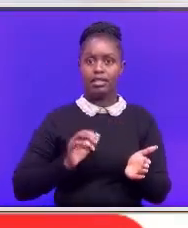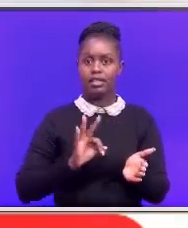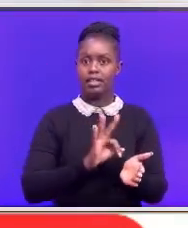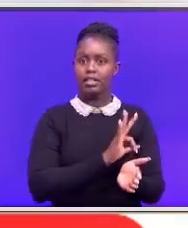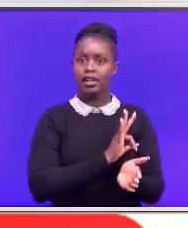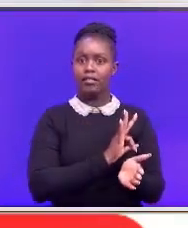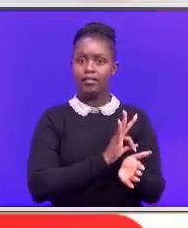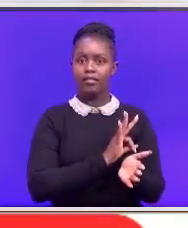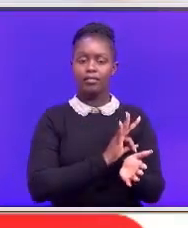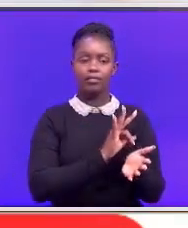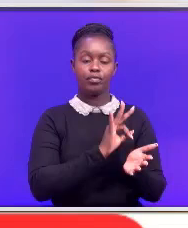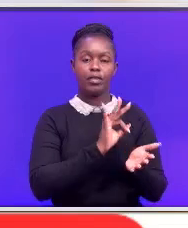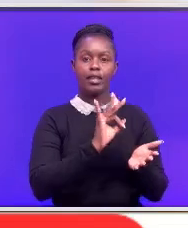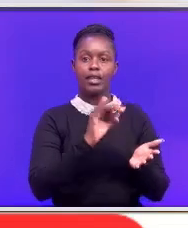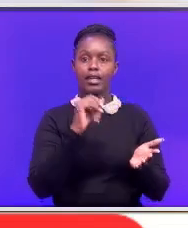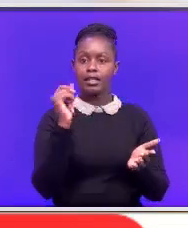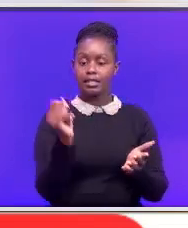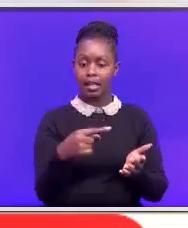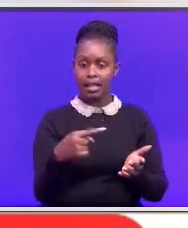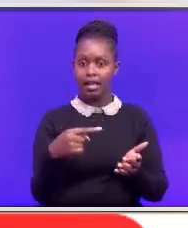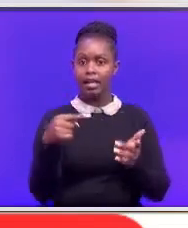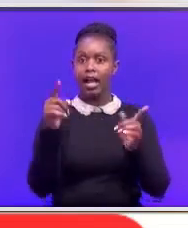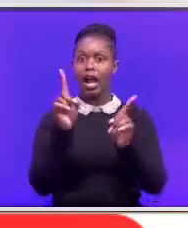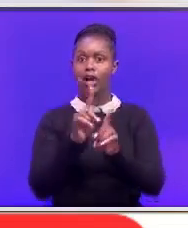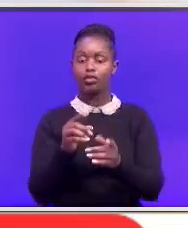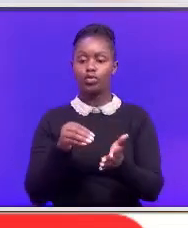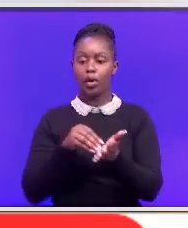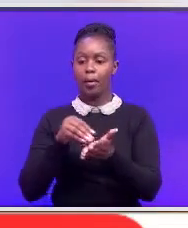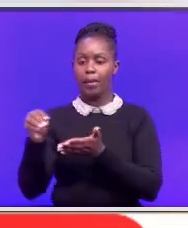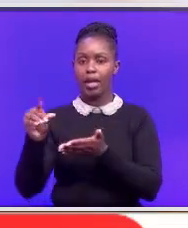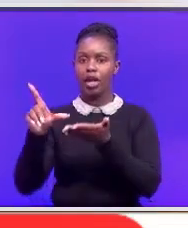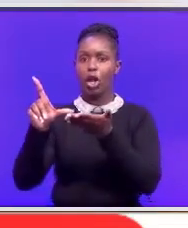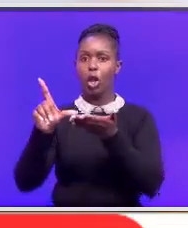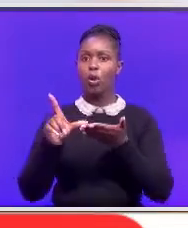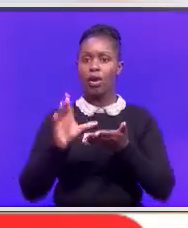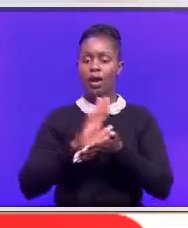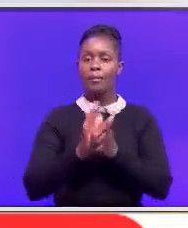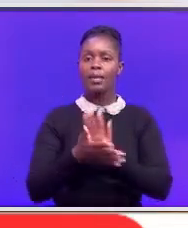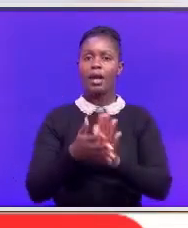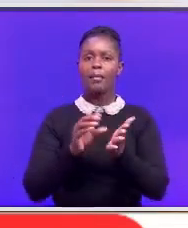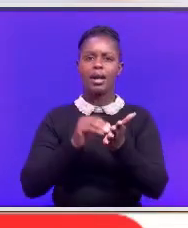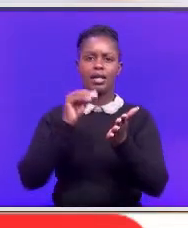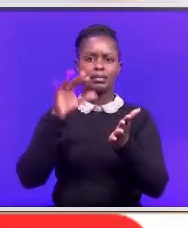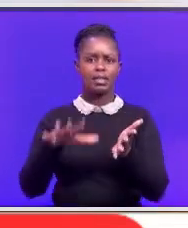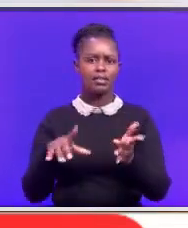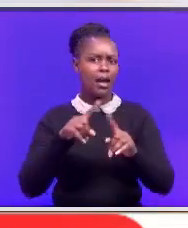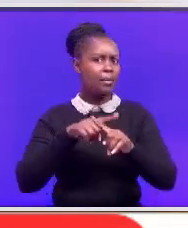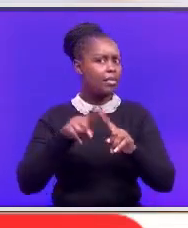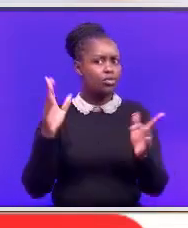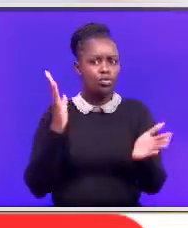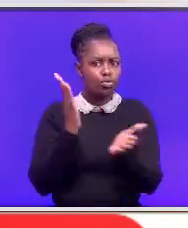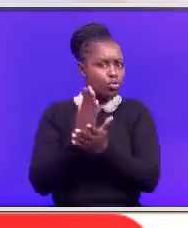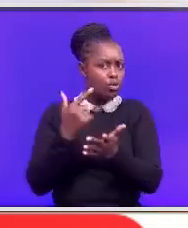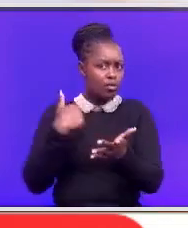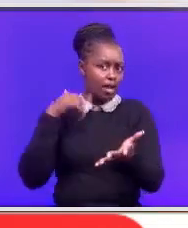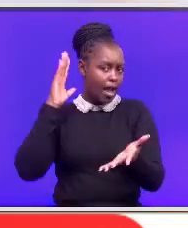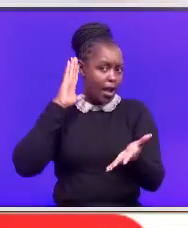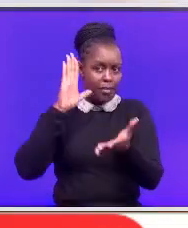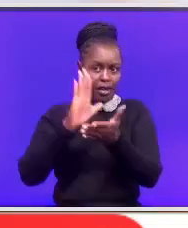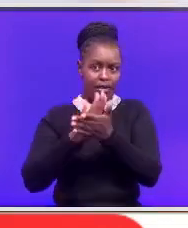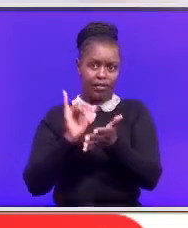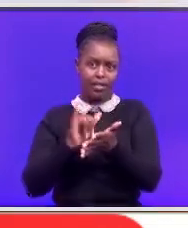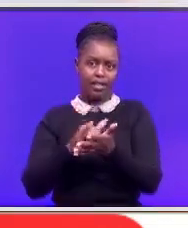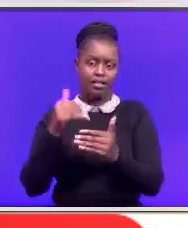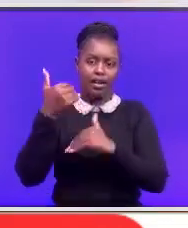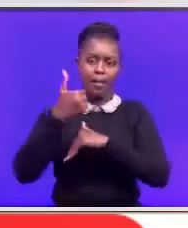na kulipa madeni, inakuwa ni karama, lakini siamini sana kwamba ameweka mkate kwa